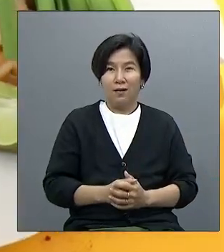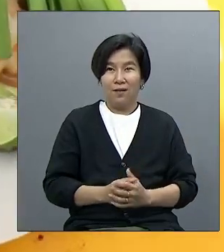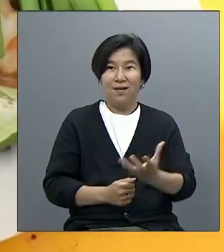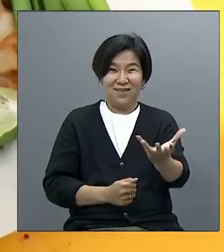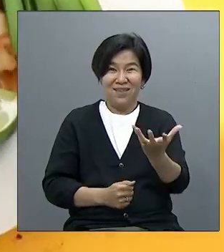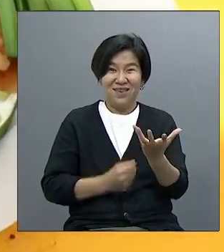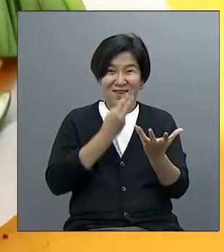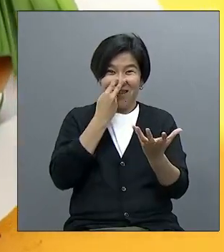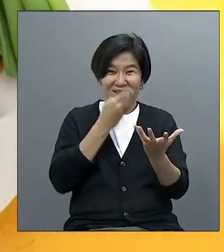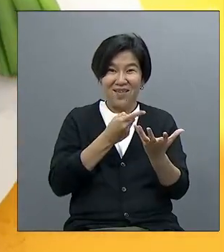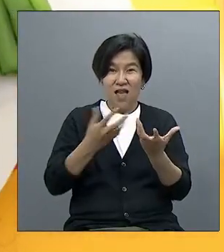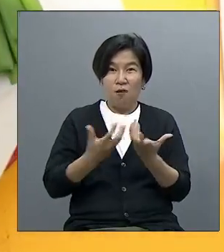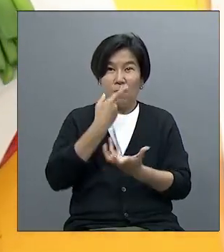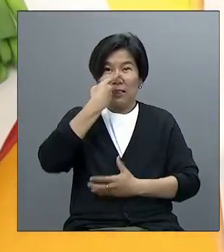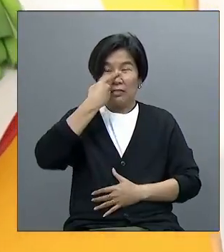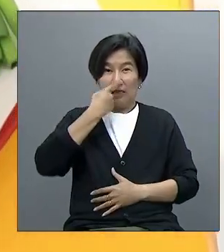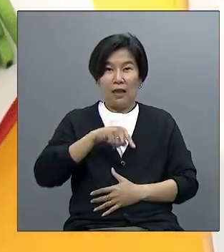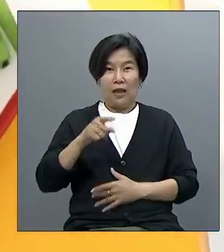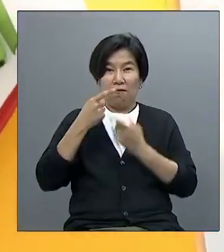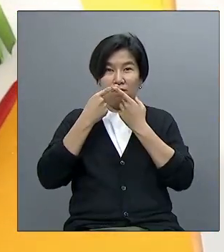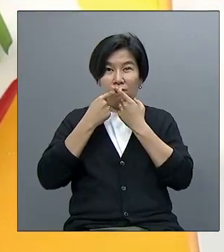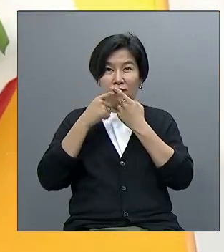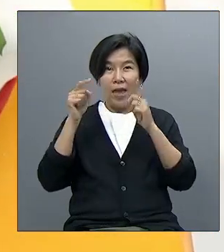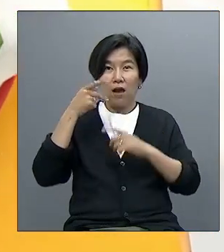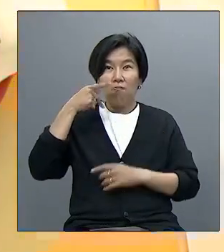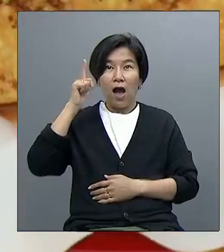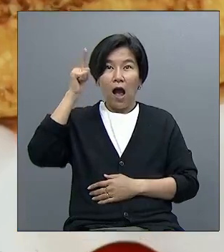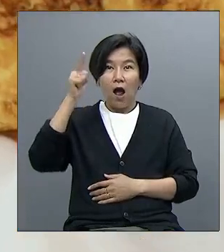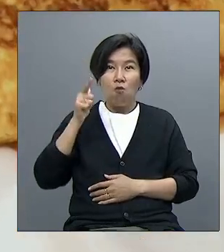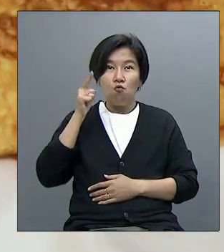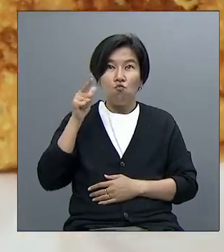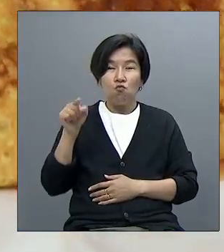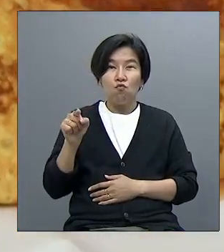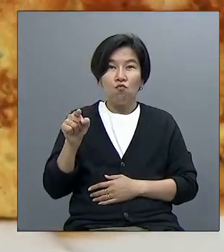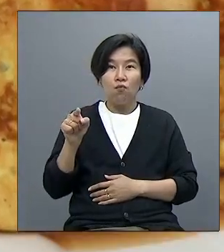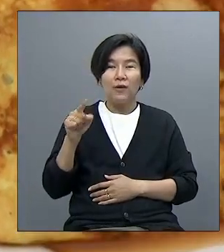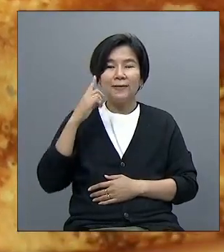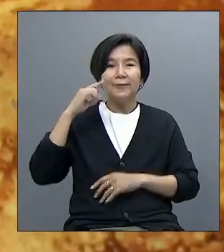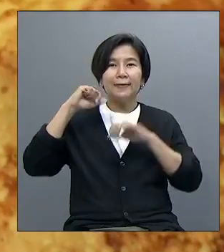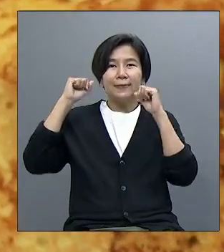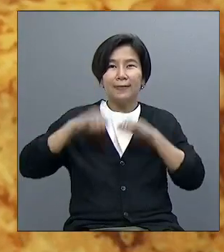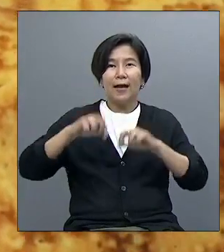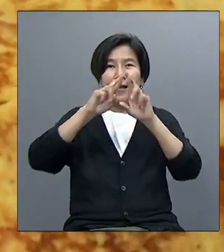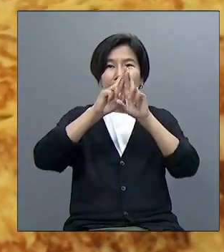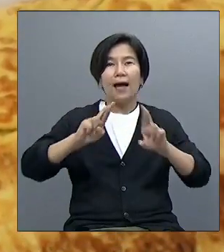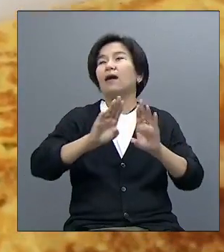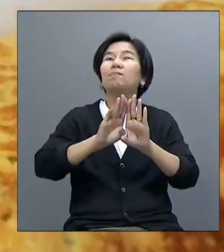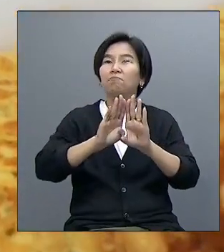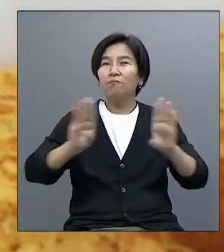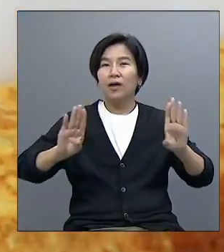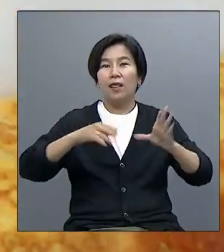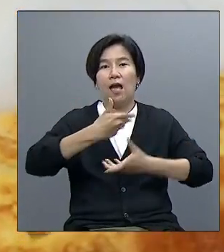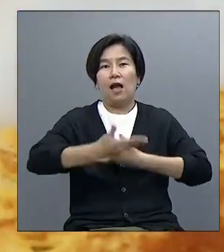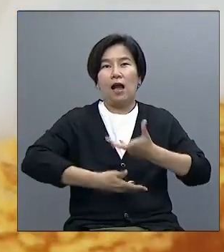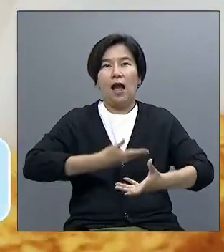ผัดไทยสุดแปลกฝีมือของคุณลุงคุณป้าสองสามีภรรยาที่ได้ตัดสินใจมาเปิดร้านขายผัดไทยที่เขาบ